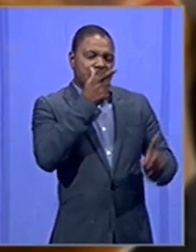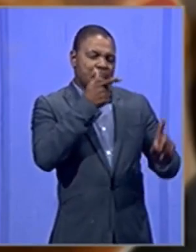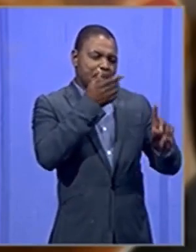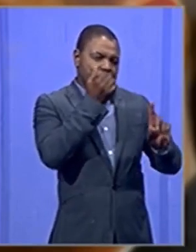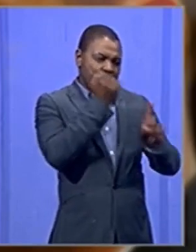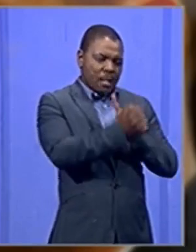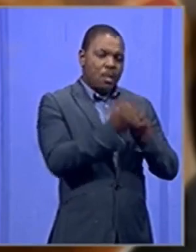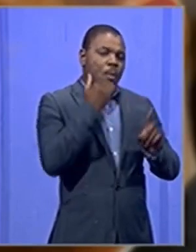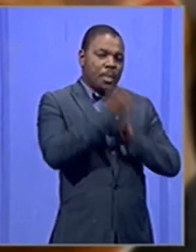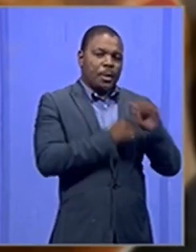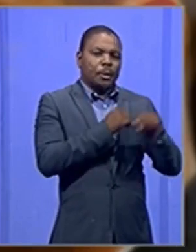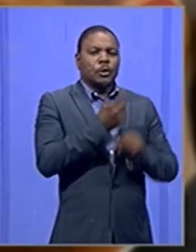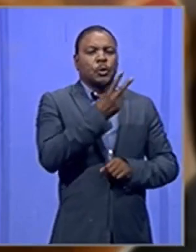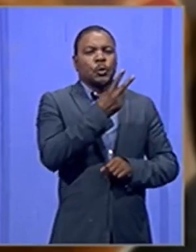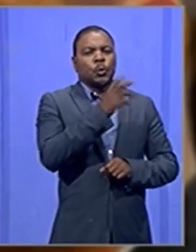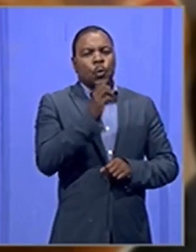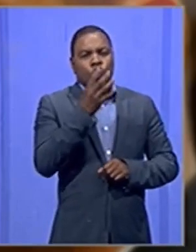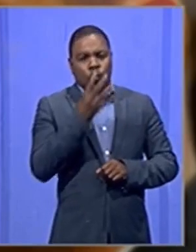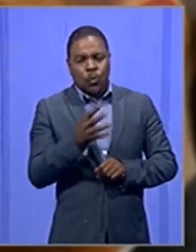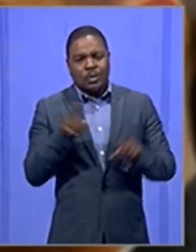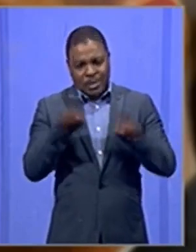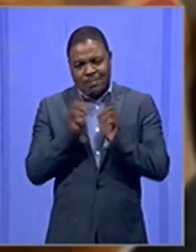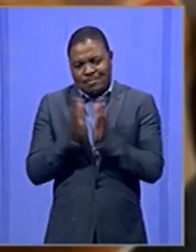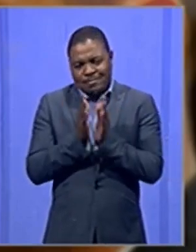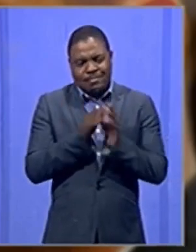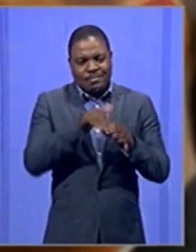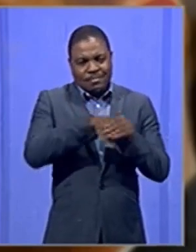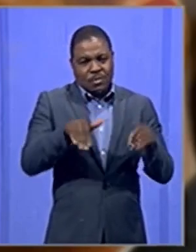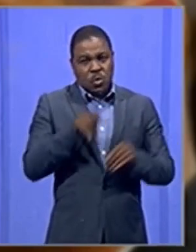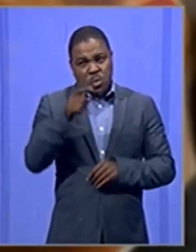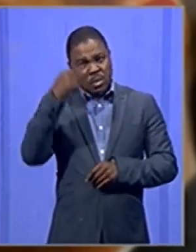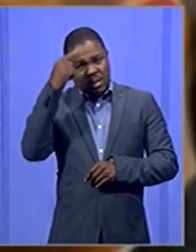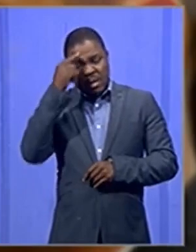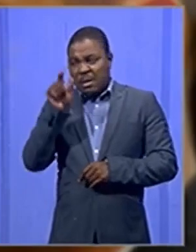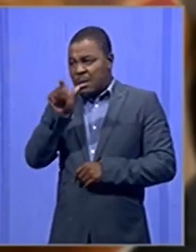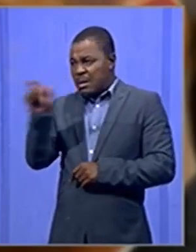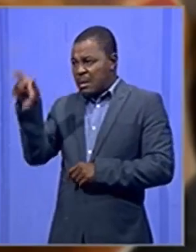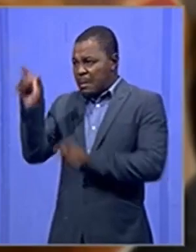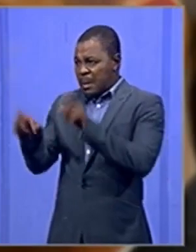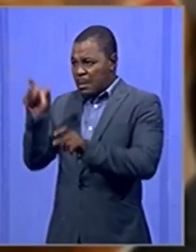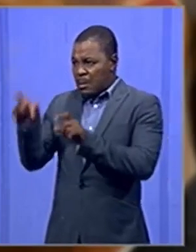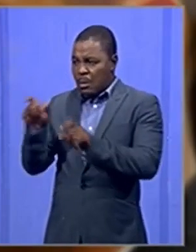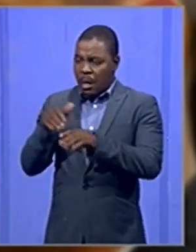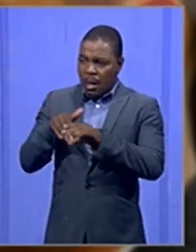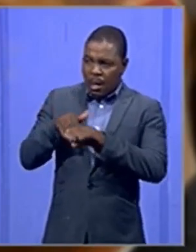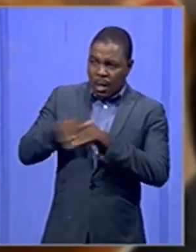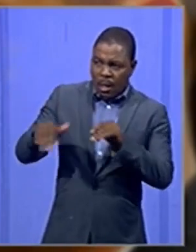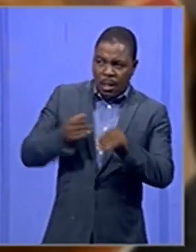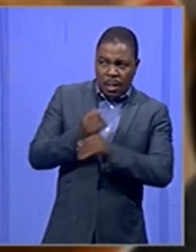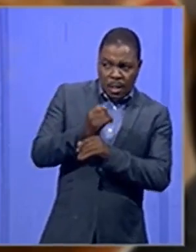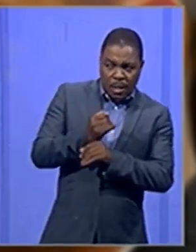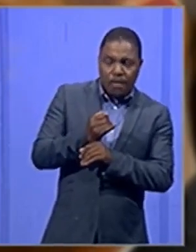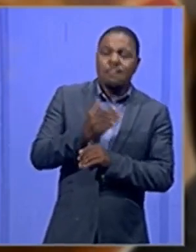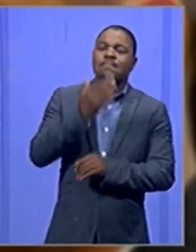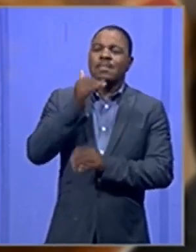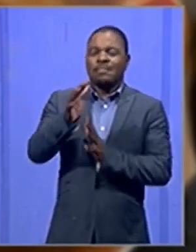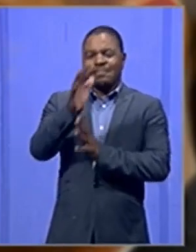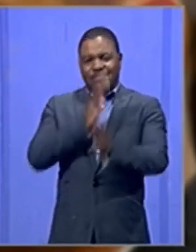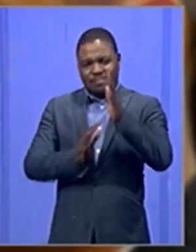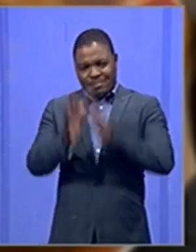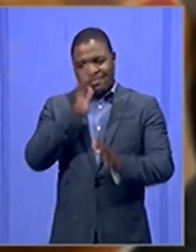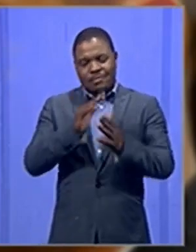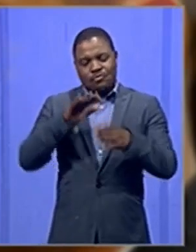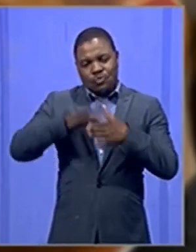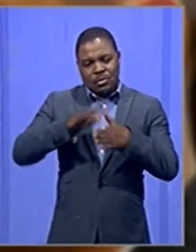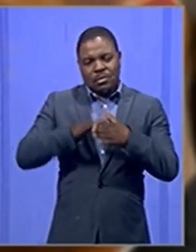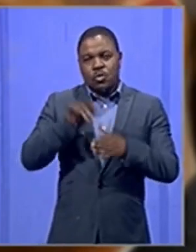2004 le ena mo maitekong ao wa akanya gore go siame gore babolai ba gololwe ka parola. Neela lebaka mme wa arabile jaana